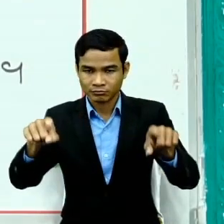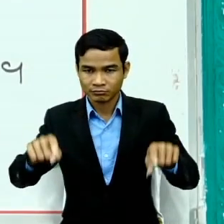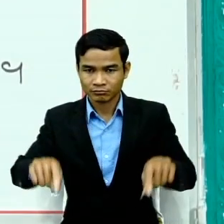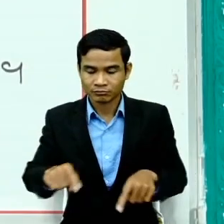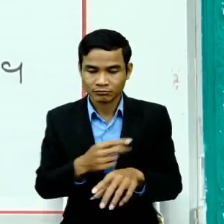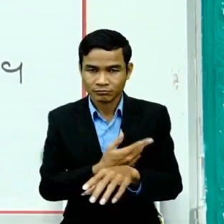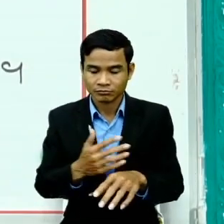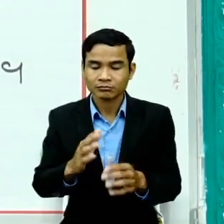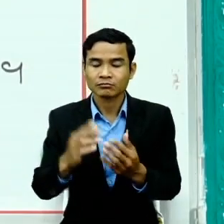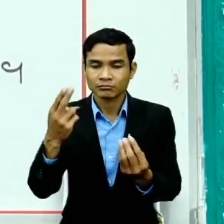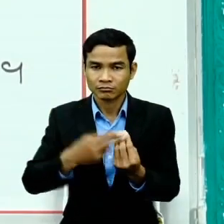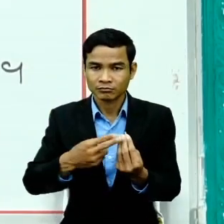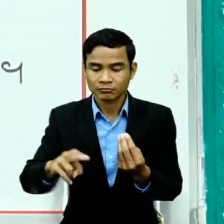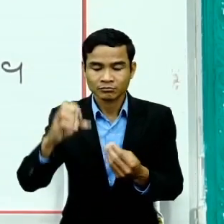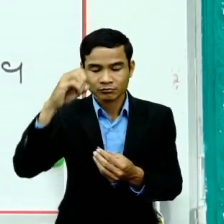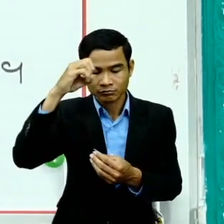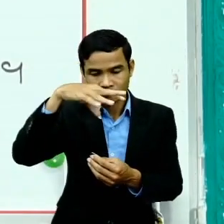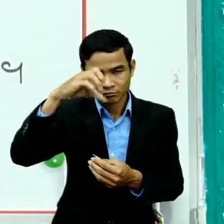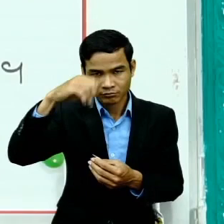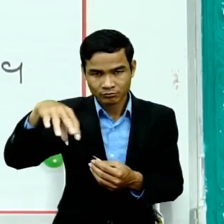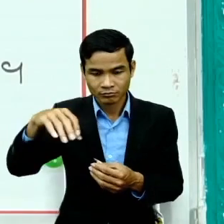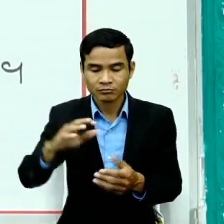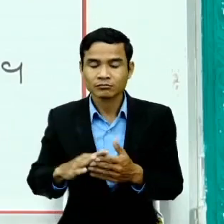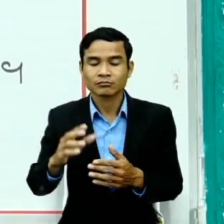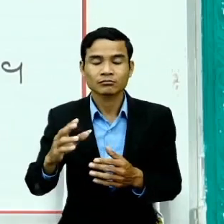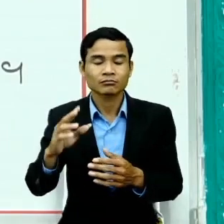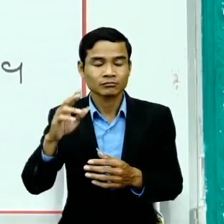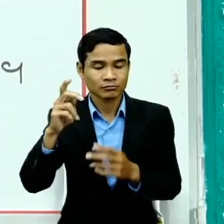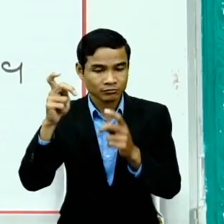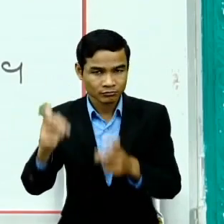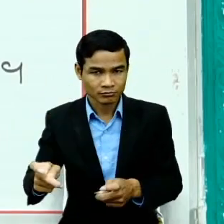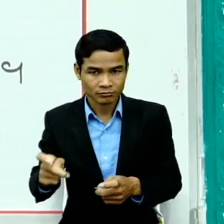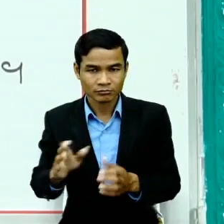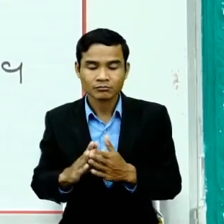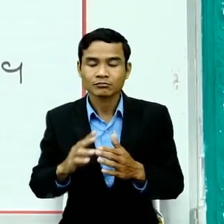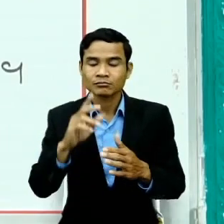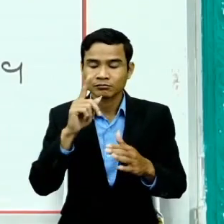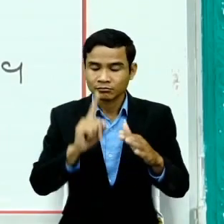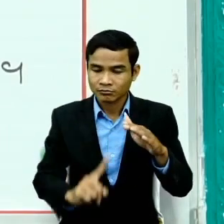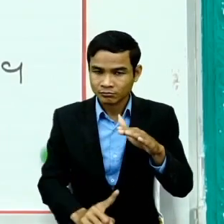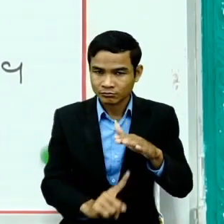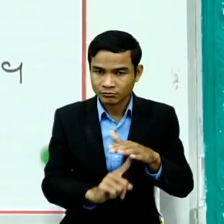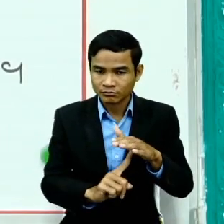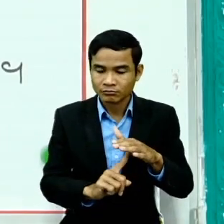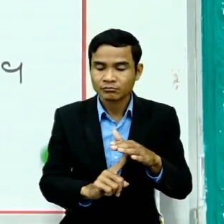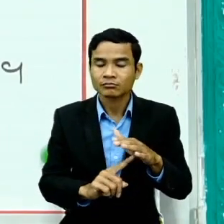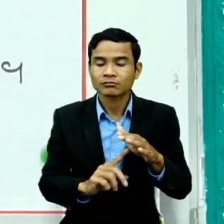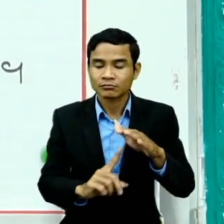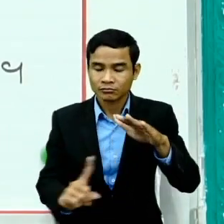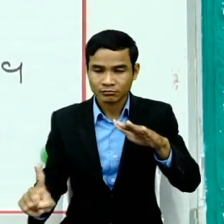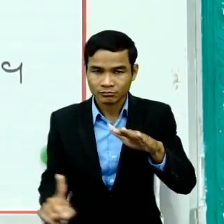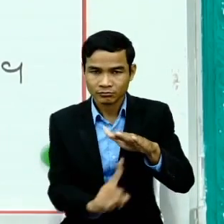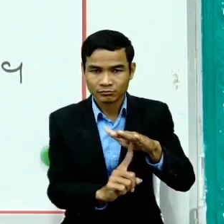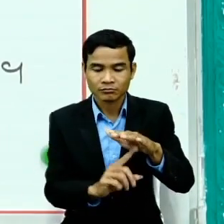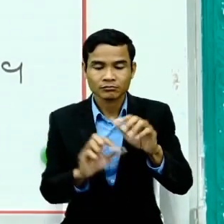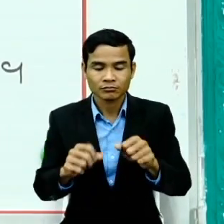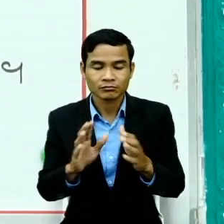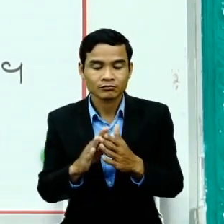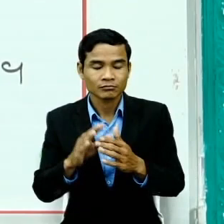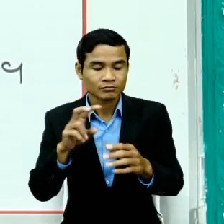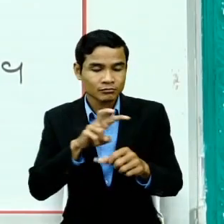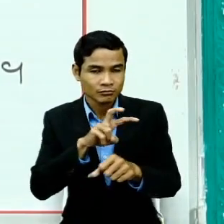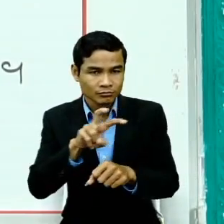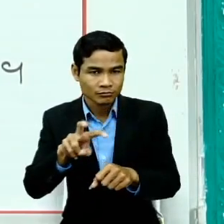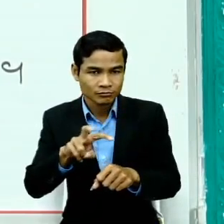mà ngay quát xầm ngóm thay chầm cá cầm chát cầm chai đằng cờ